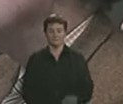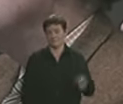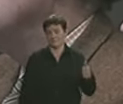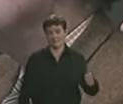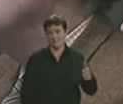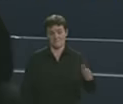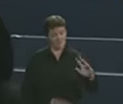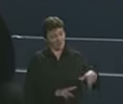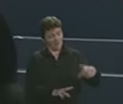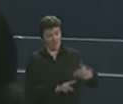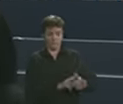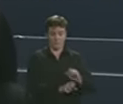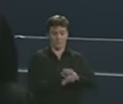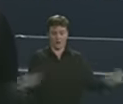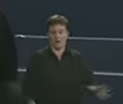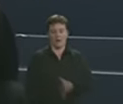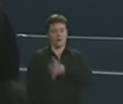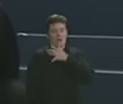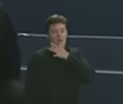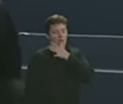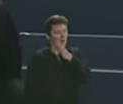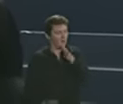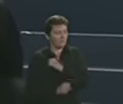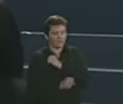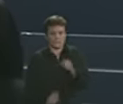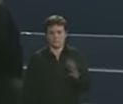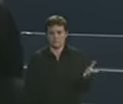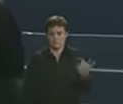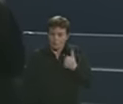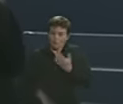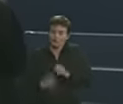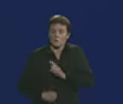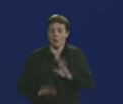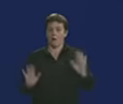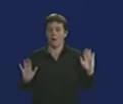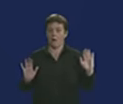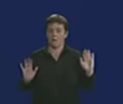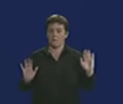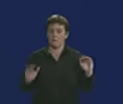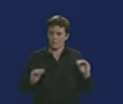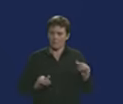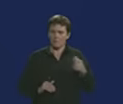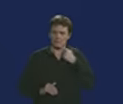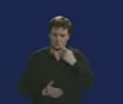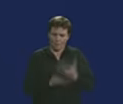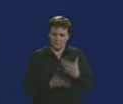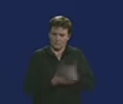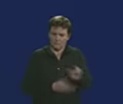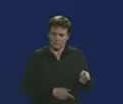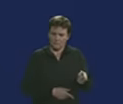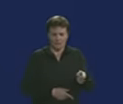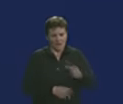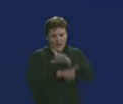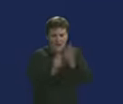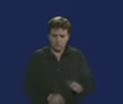Incapable de répondre à la moindre question. C'est pas moi que ça gêne. C'est un manque de respect profond pour